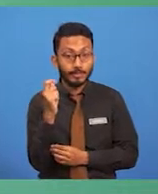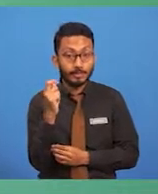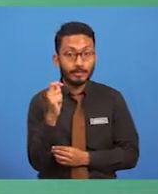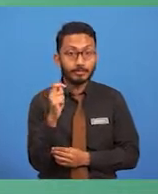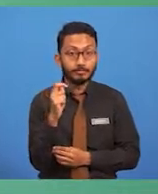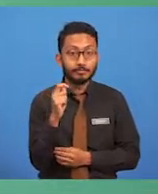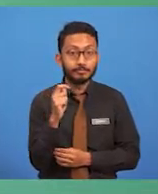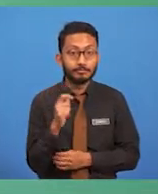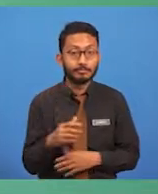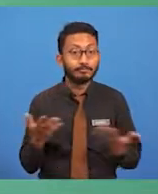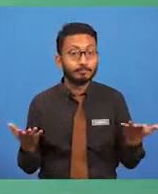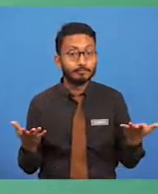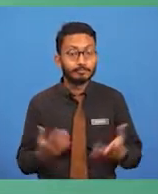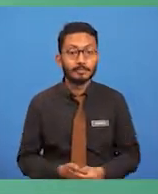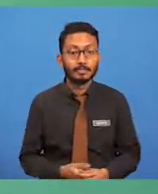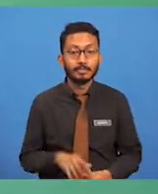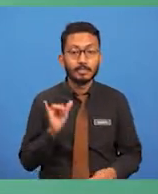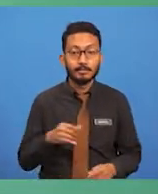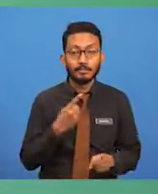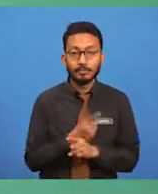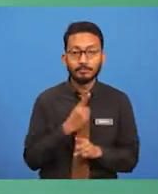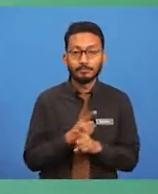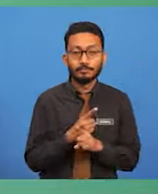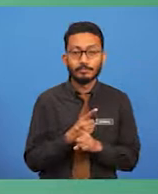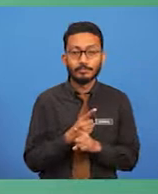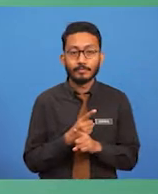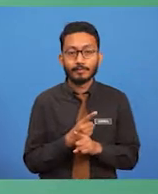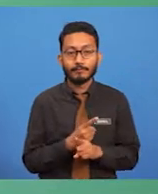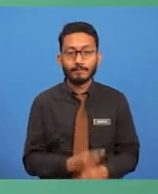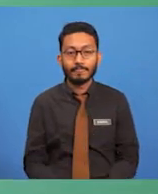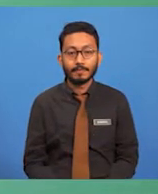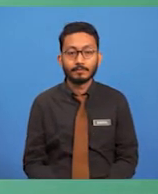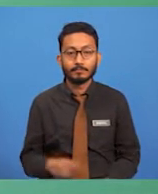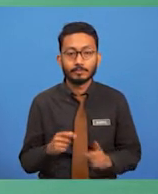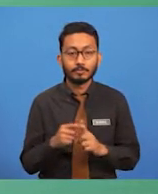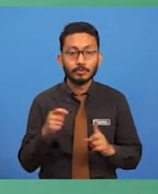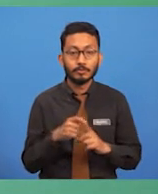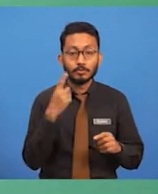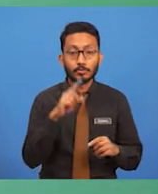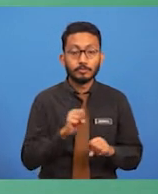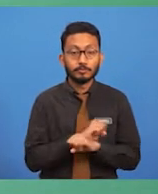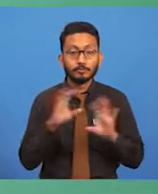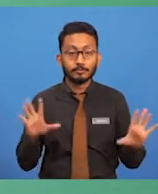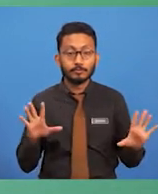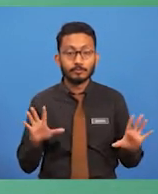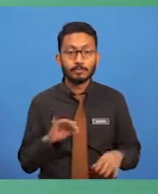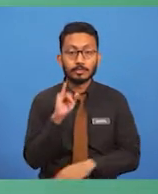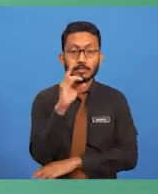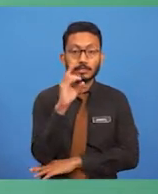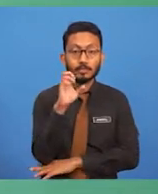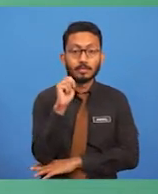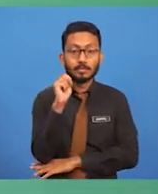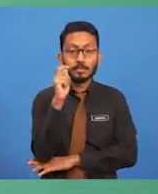Ya, betul. Identiti korporat bertujuan untuk memperjelaskan